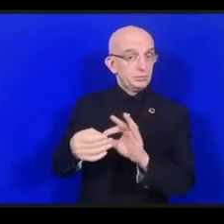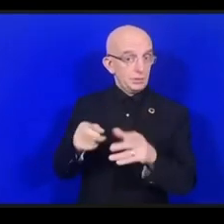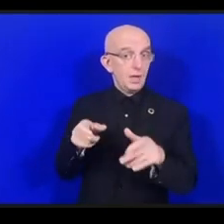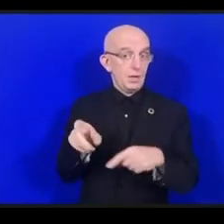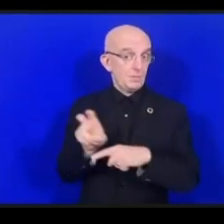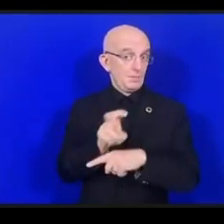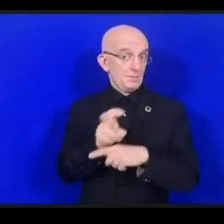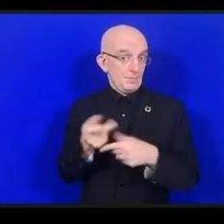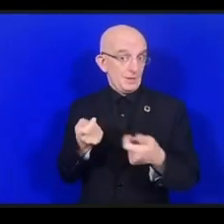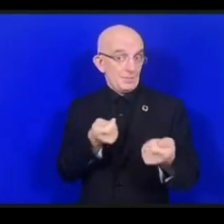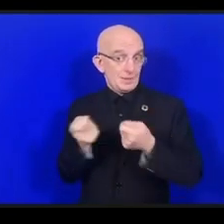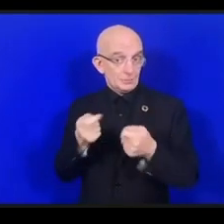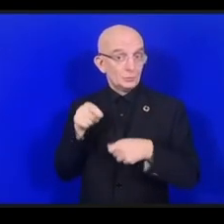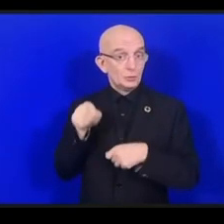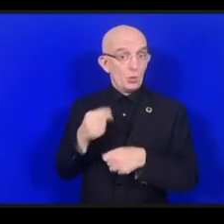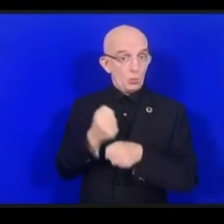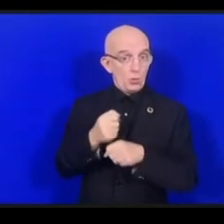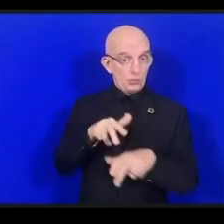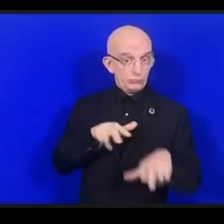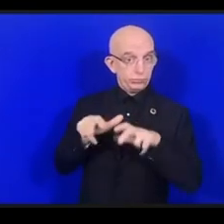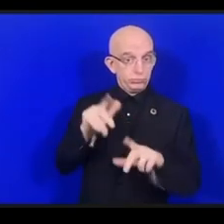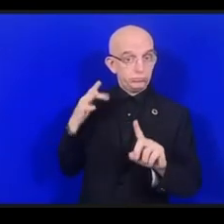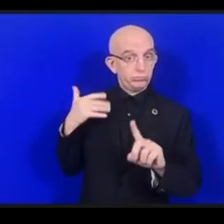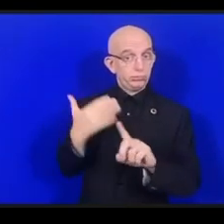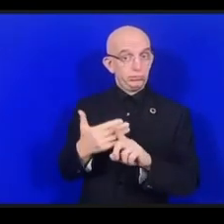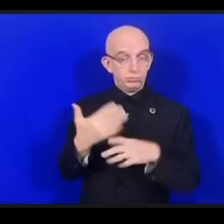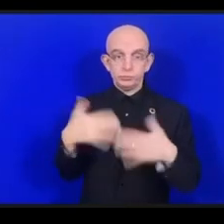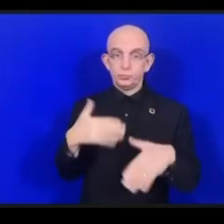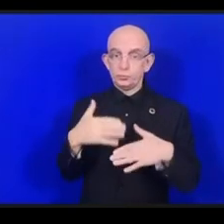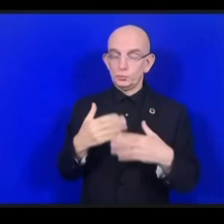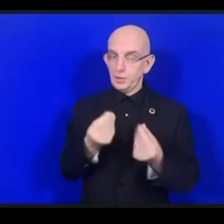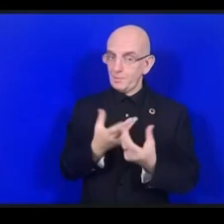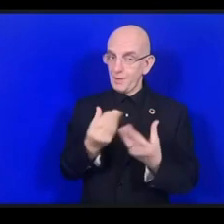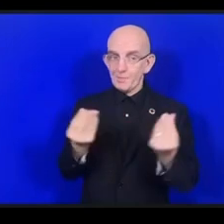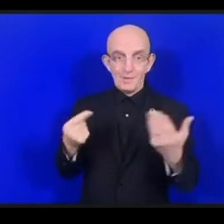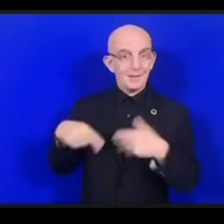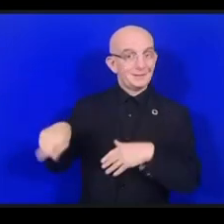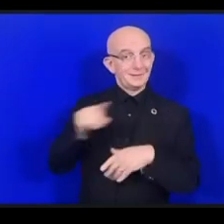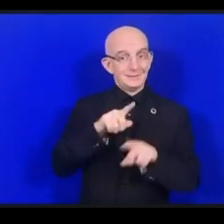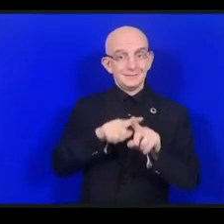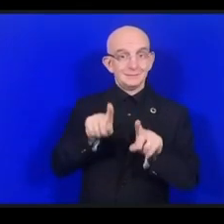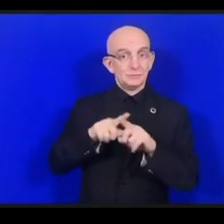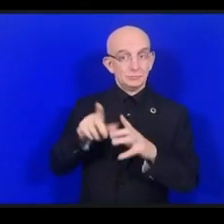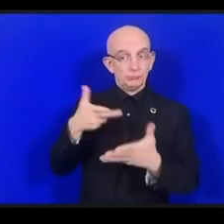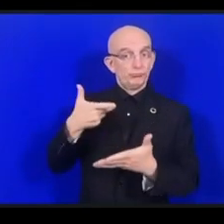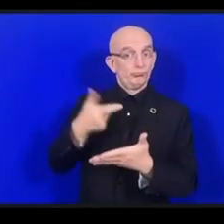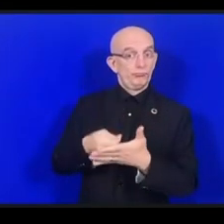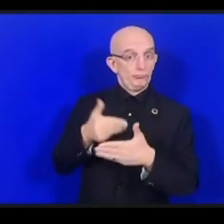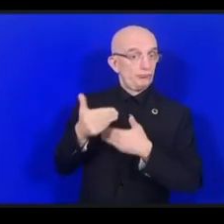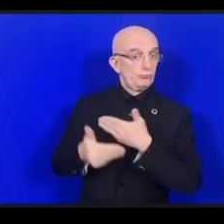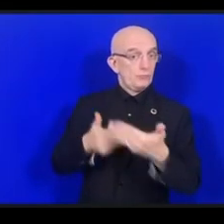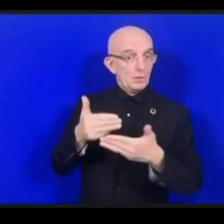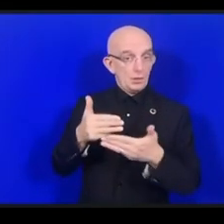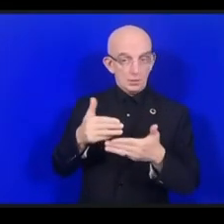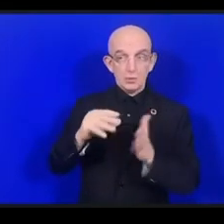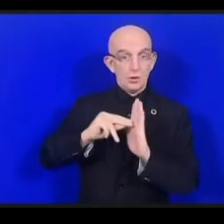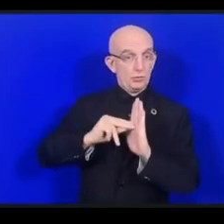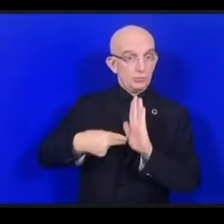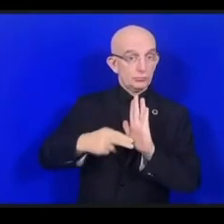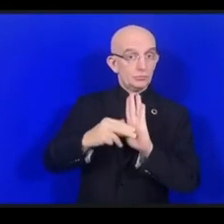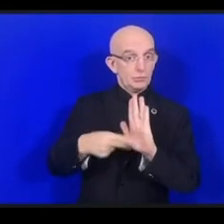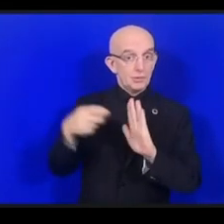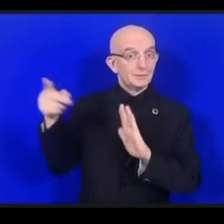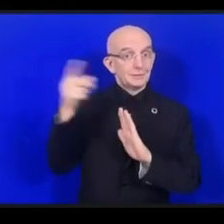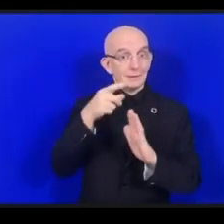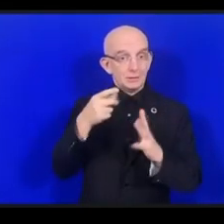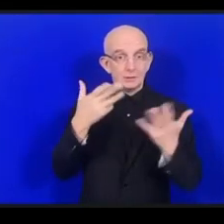证明了很多现在的采购的合同，它里面并没有讲清楚网络安全的标准，而政府呢，它可能